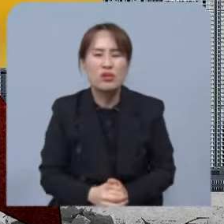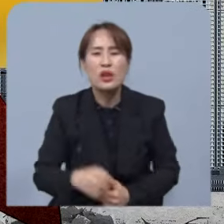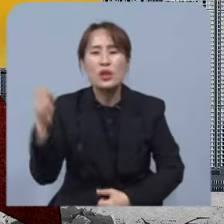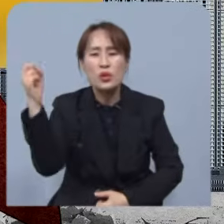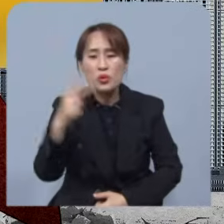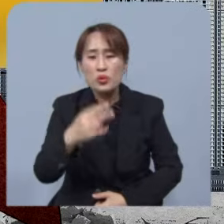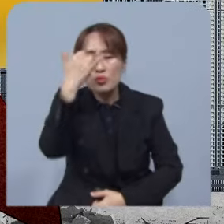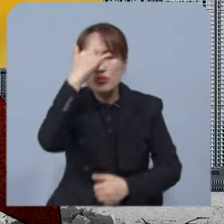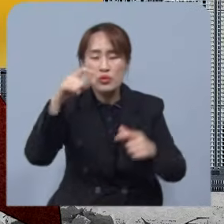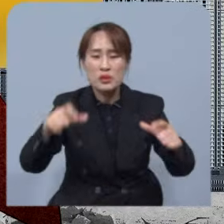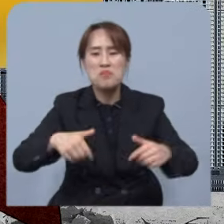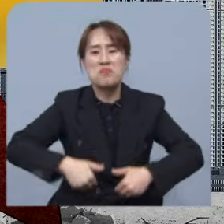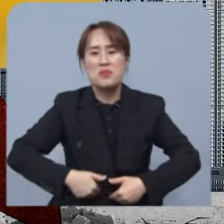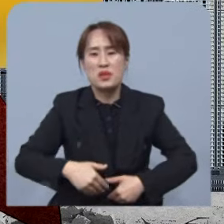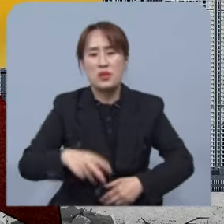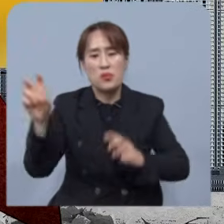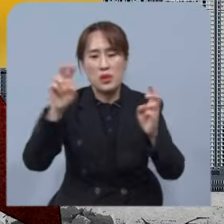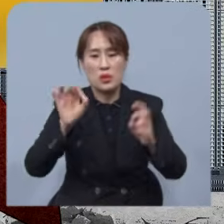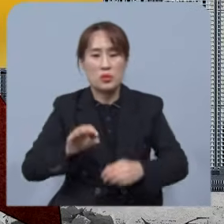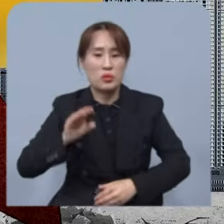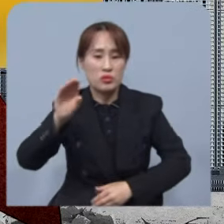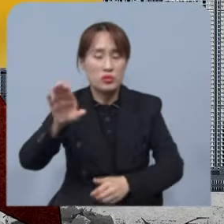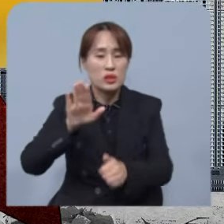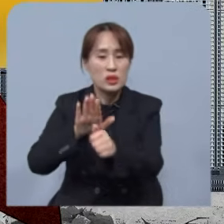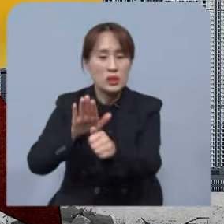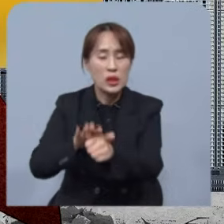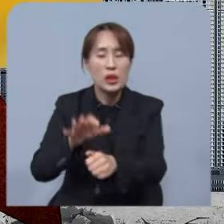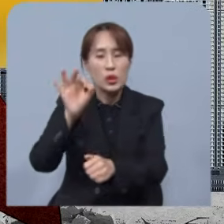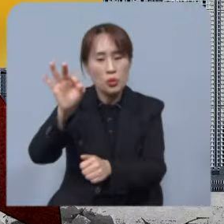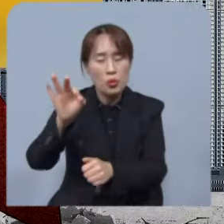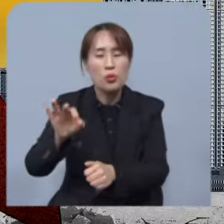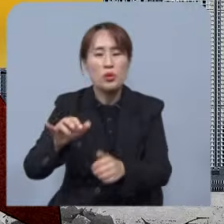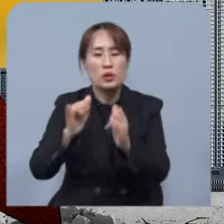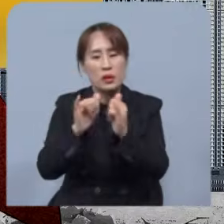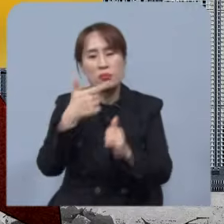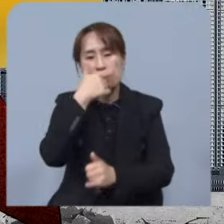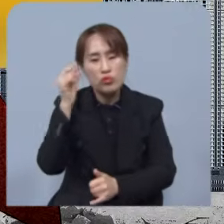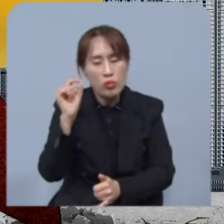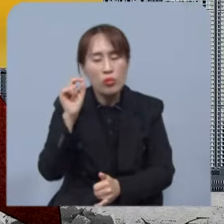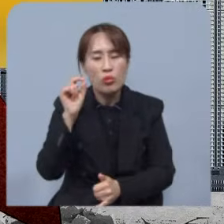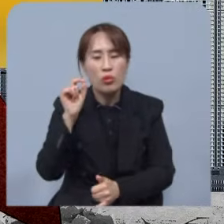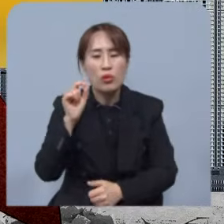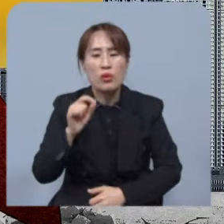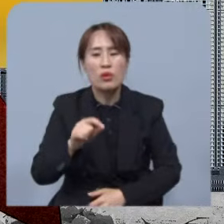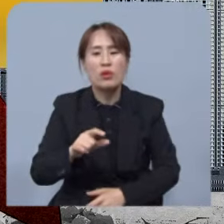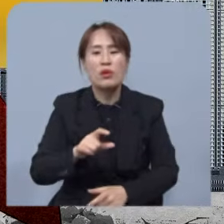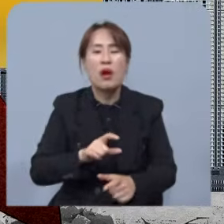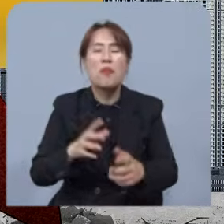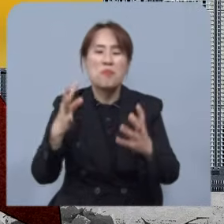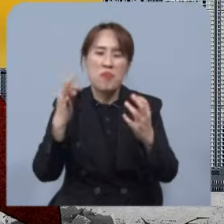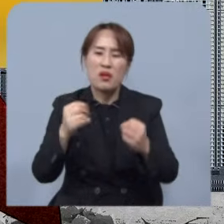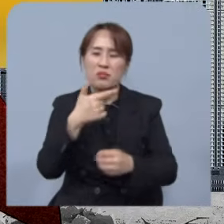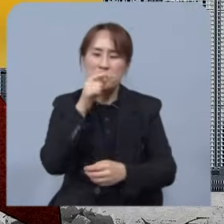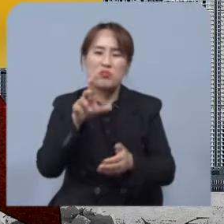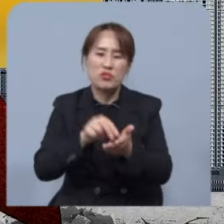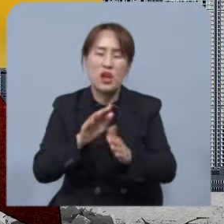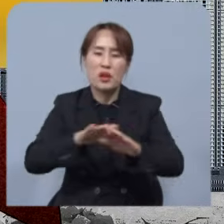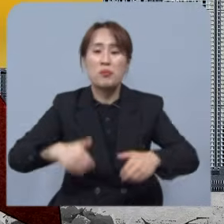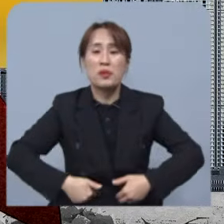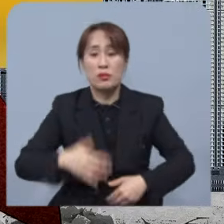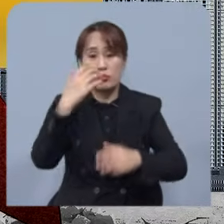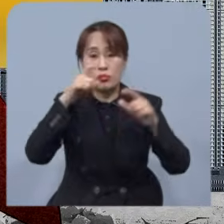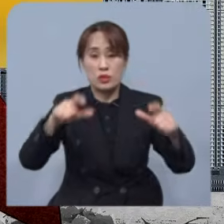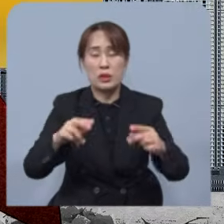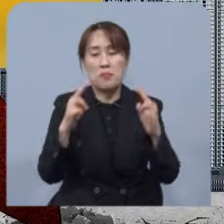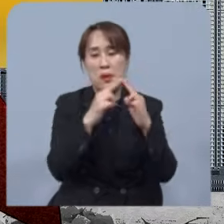아울러 충북에 필요한 기업 투자 수요를 지원하는 자금과 인력 등의 부족도 크게 요구되고 있습니다. 충북이